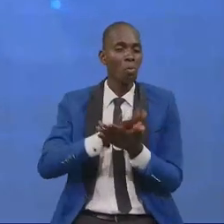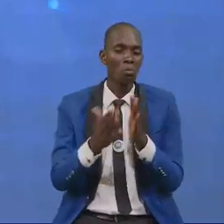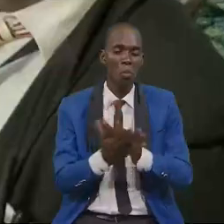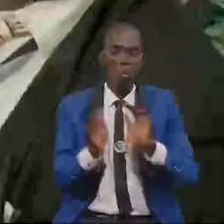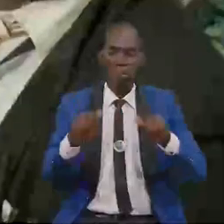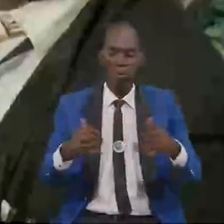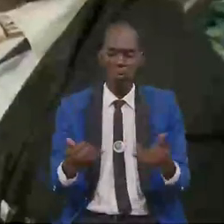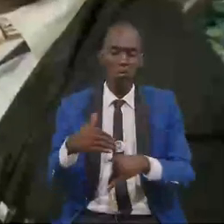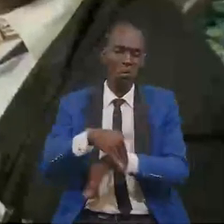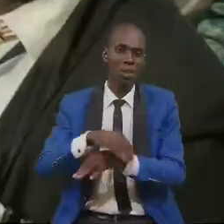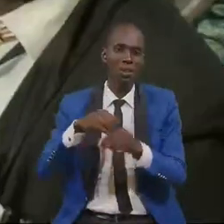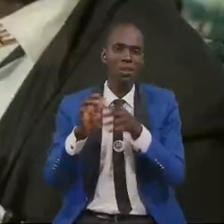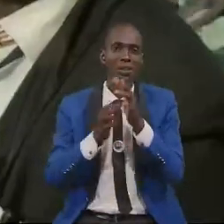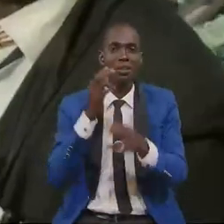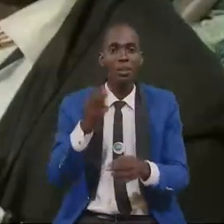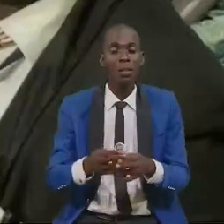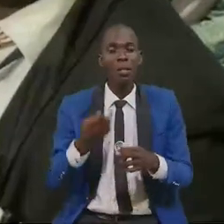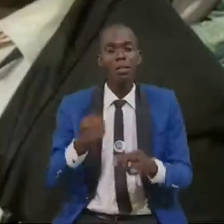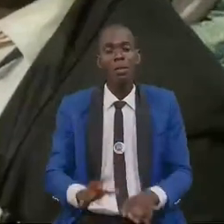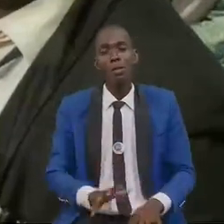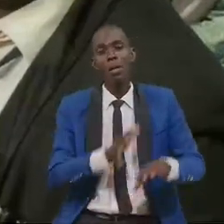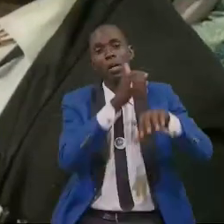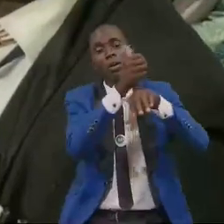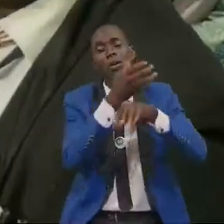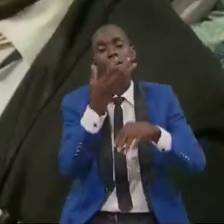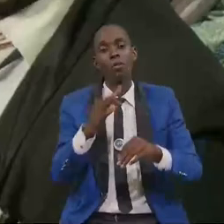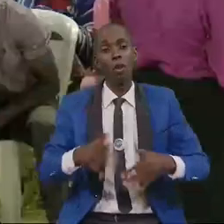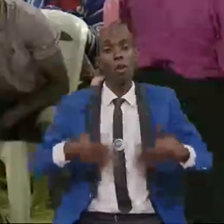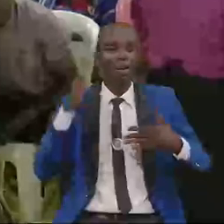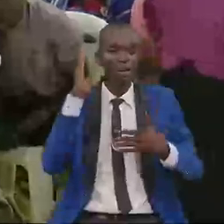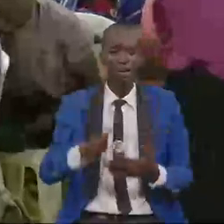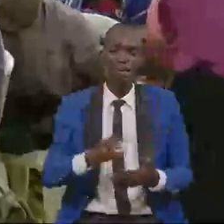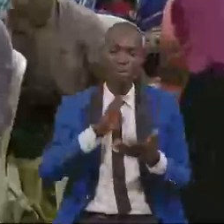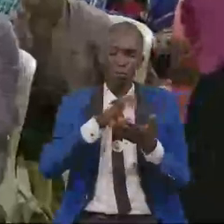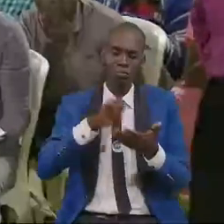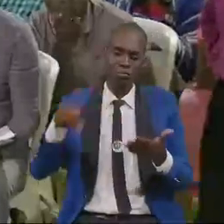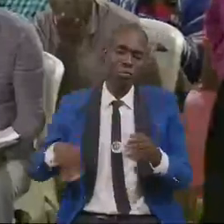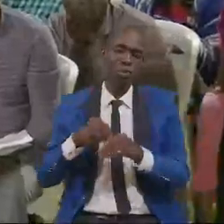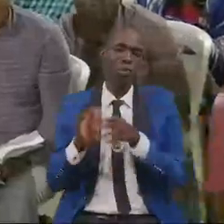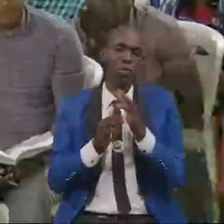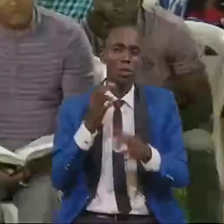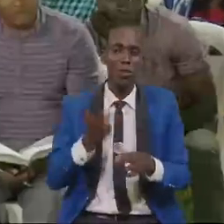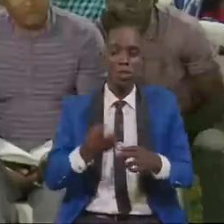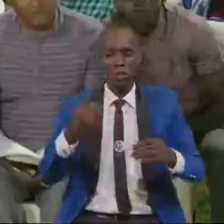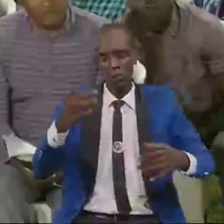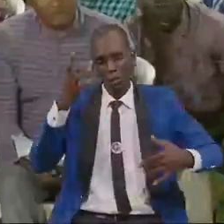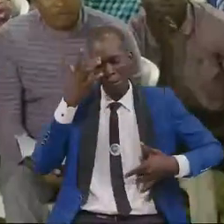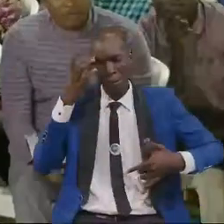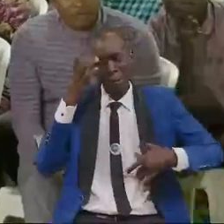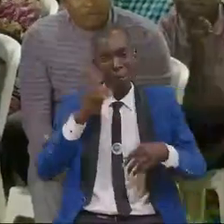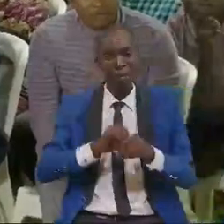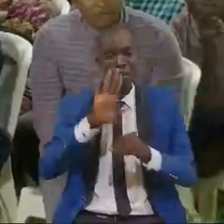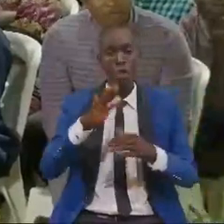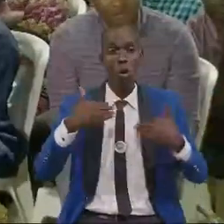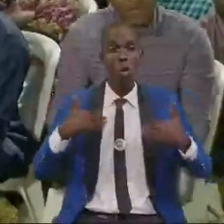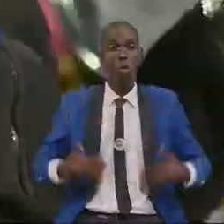soir la montagne de ta vie sera balayée la maladie de ton cœur de ton corps